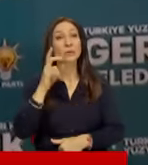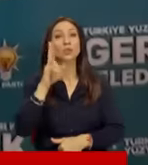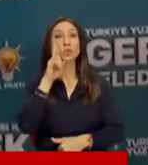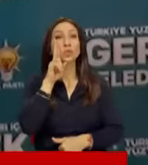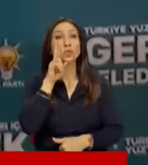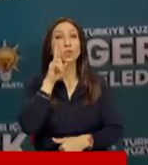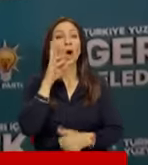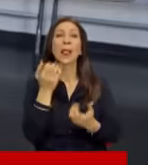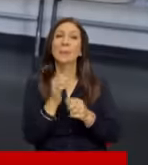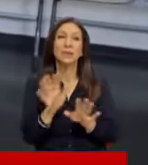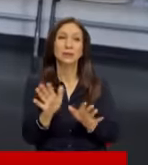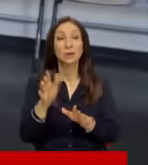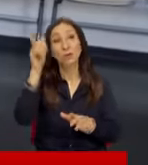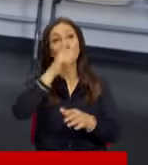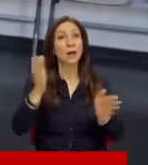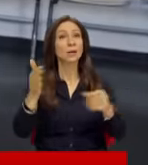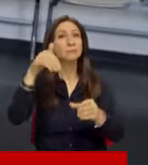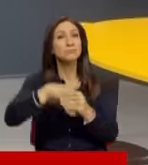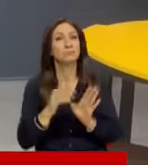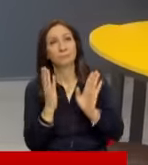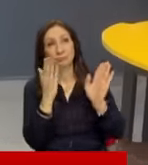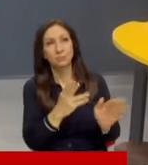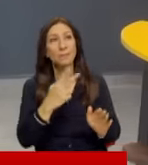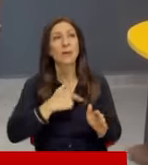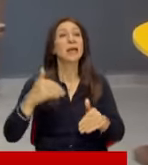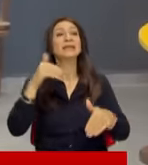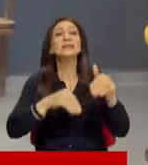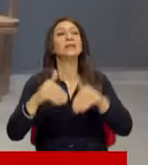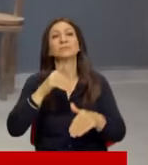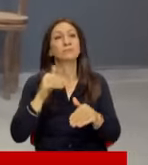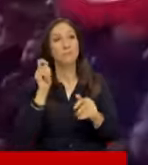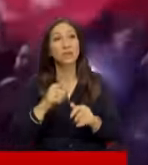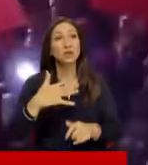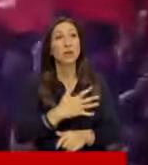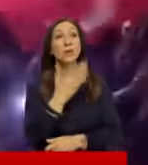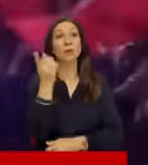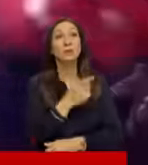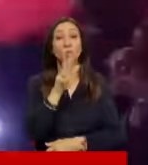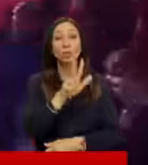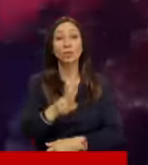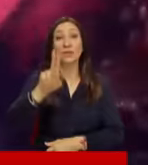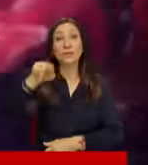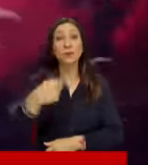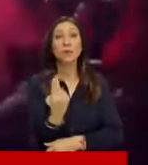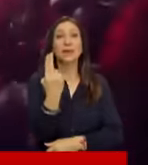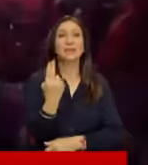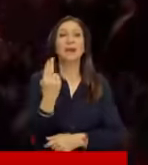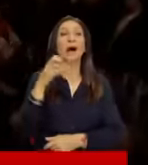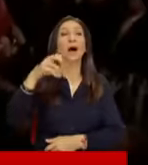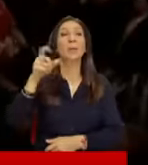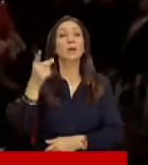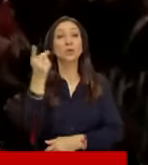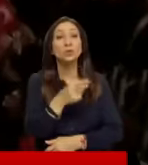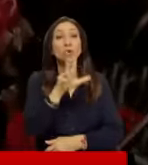neticeyi alamadı. Türkiye sandık başına gitti, yerel yöneticilerini seçti. CHP oyların %37,7'sini, AK